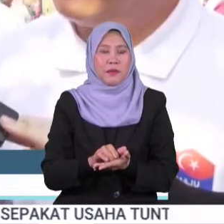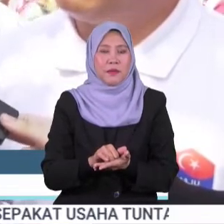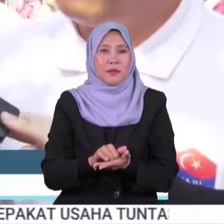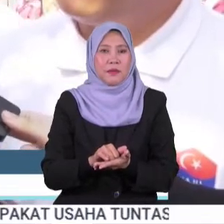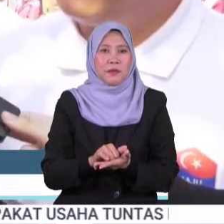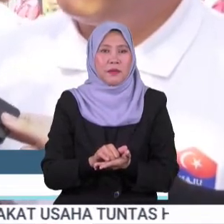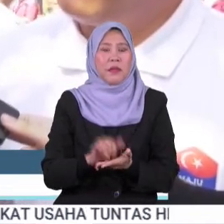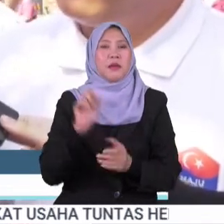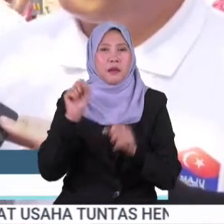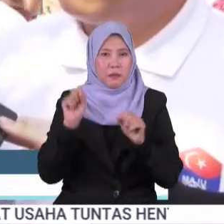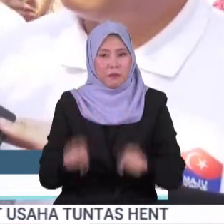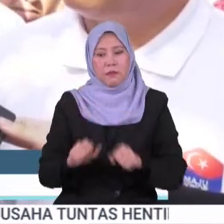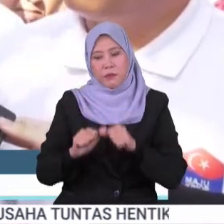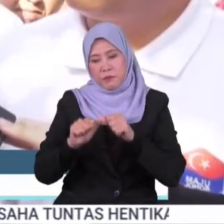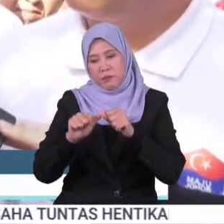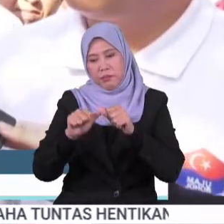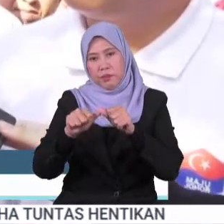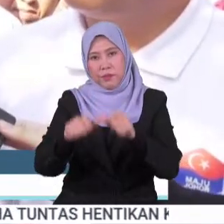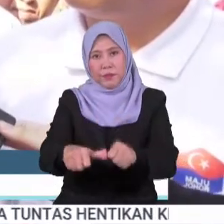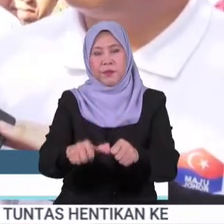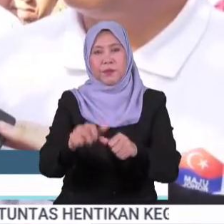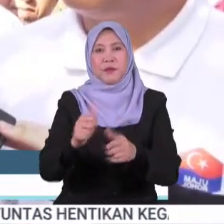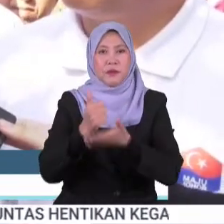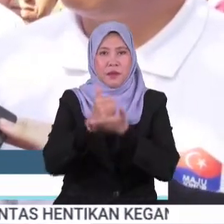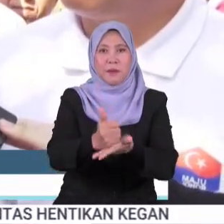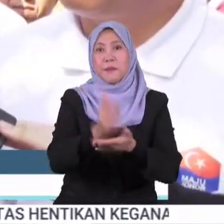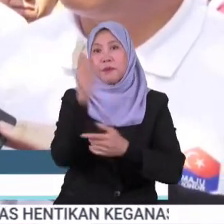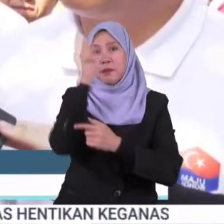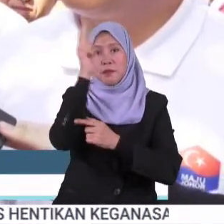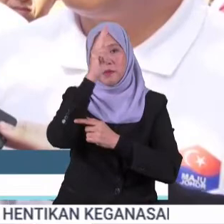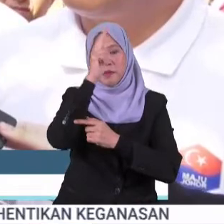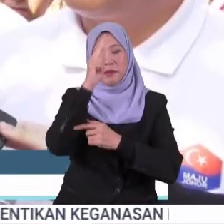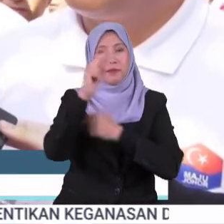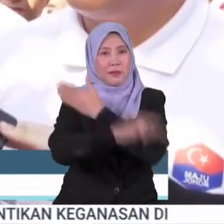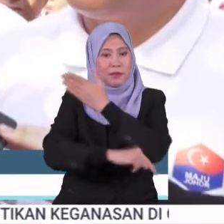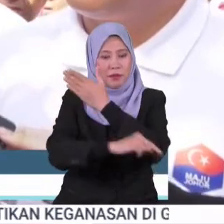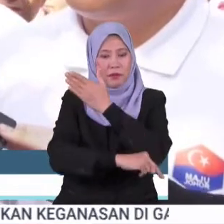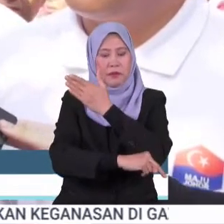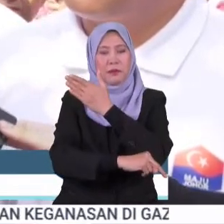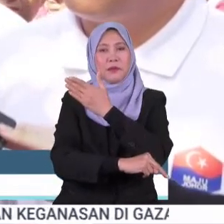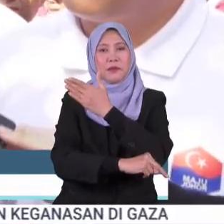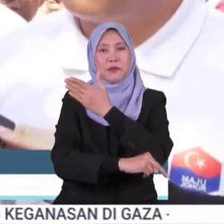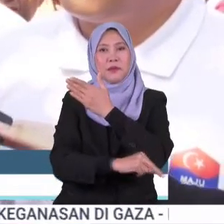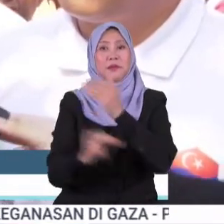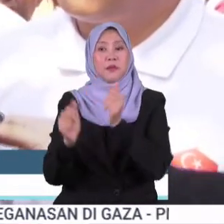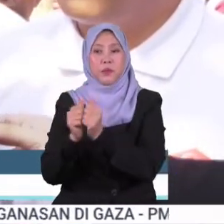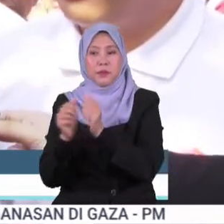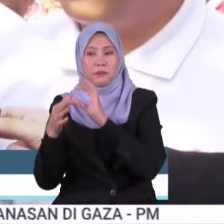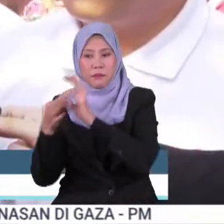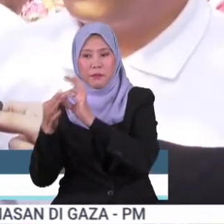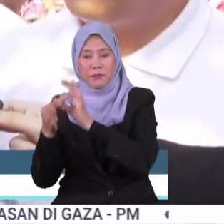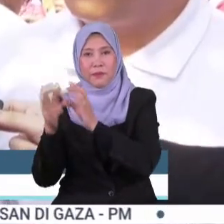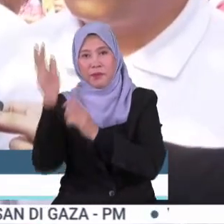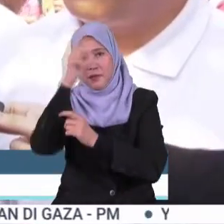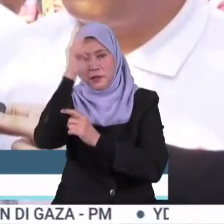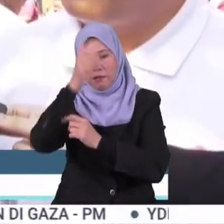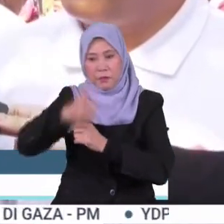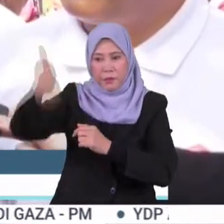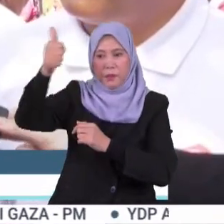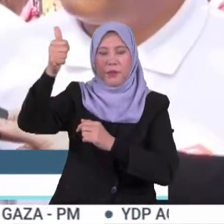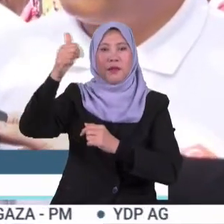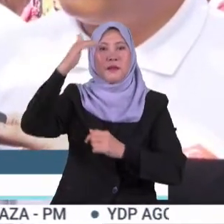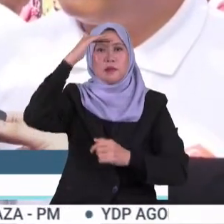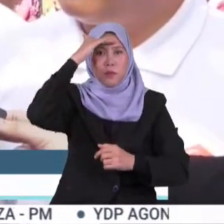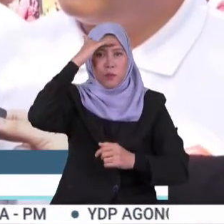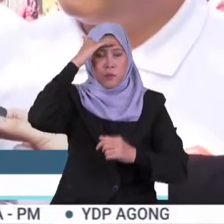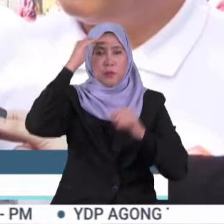hilang. Ia akan berterusan. Jadi kerajaan negeri akan terus berusaha dengan kerajaan persekutuan untuk memastikan